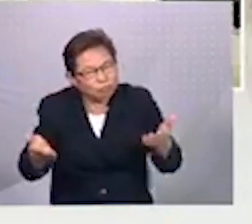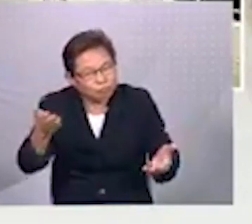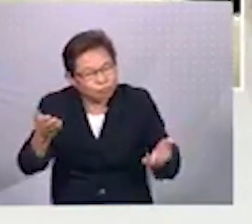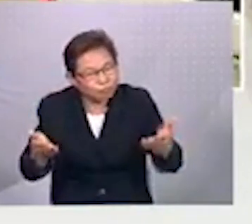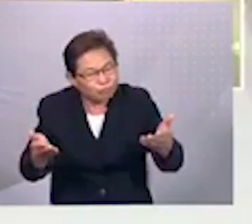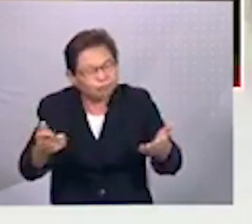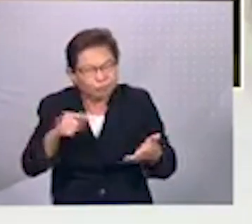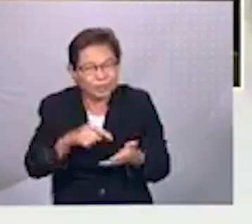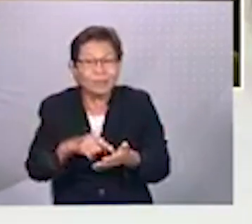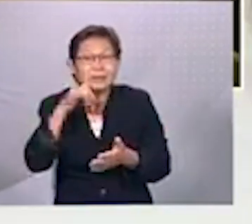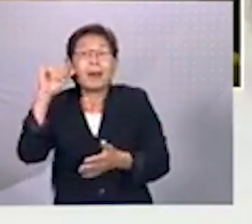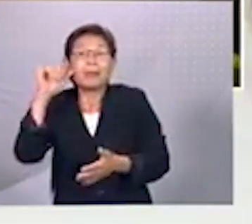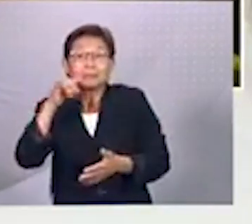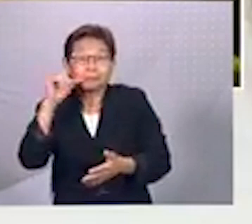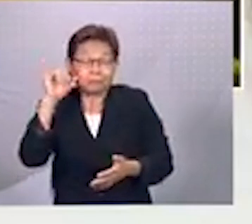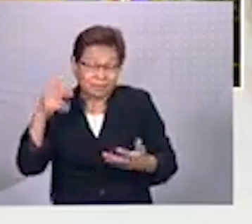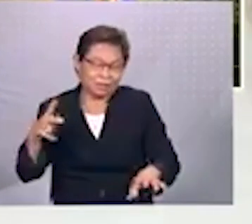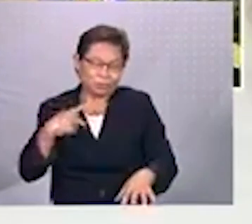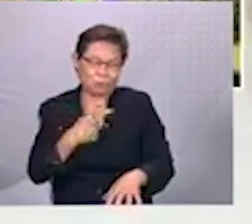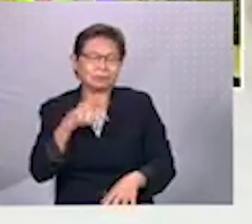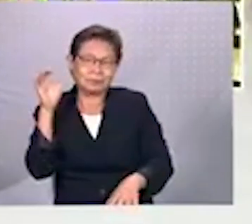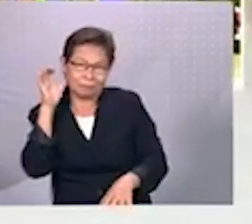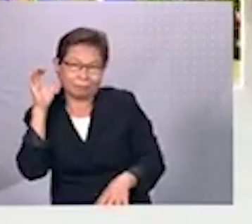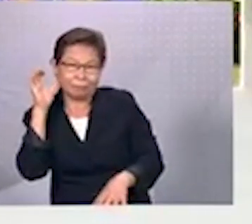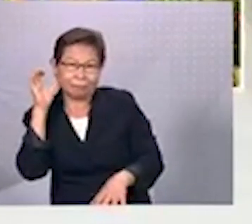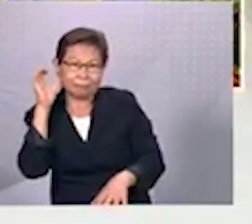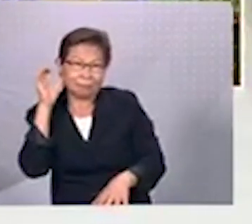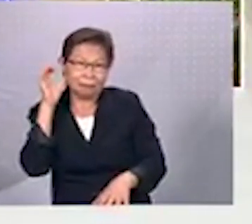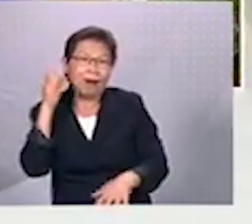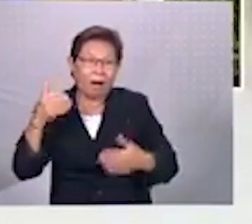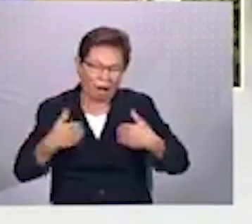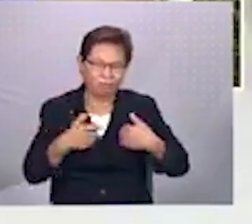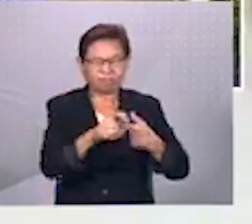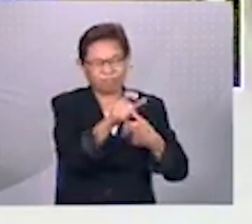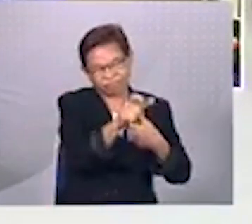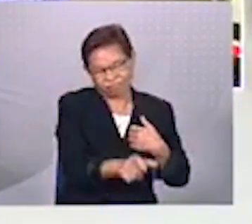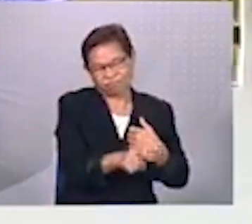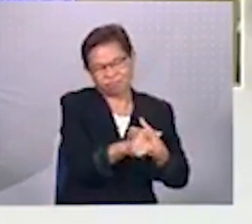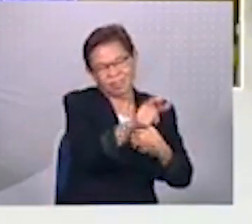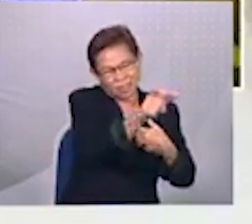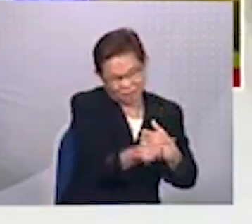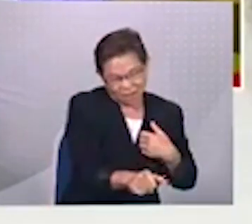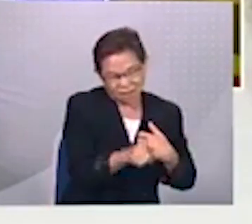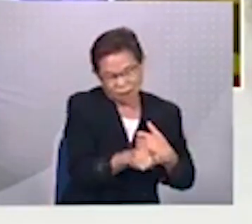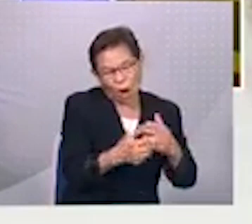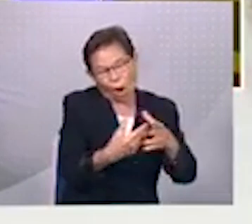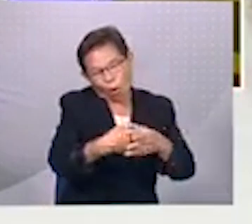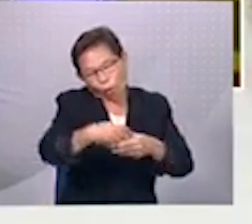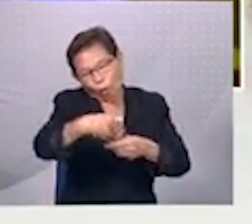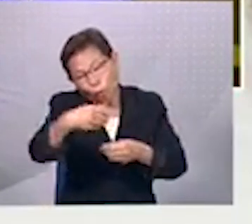ini. Sebab semalam kita dengar ada individu yang ingin